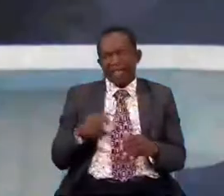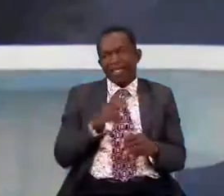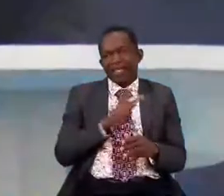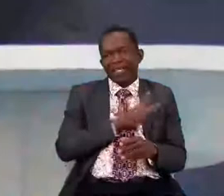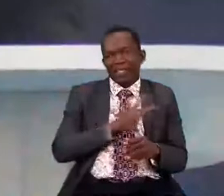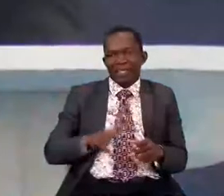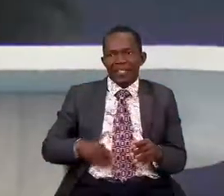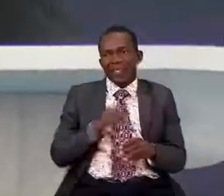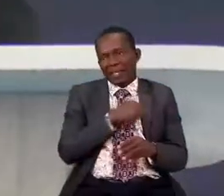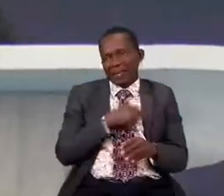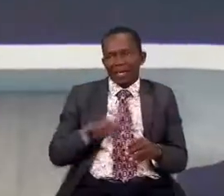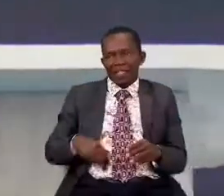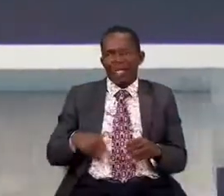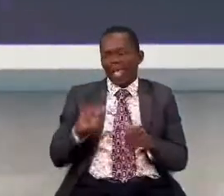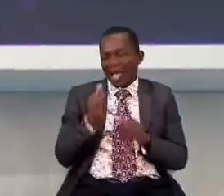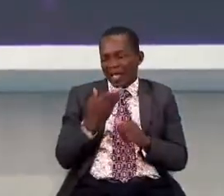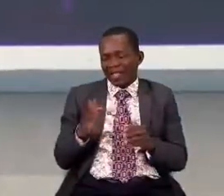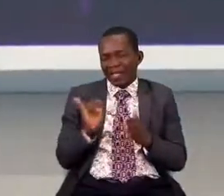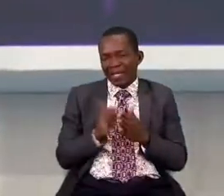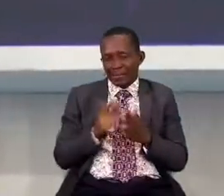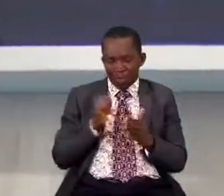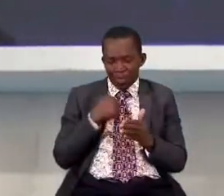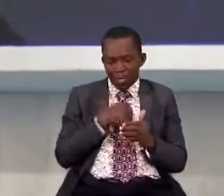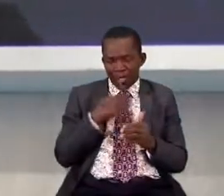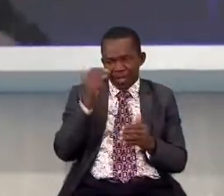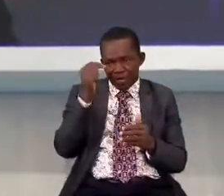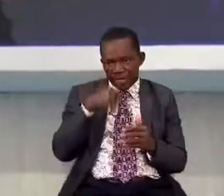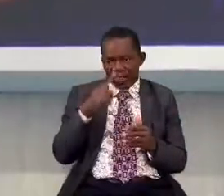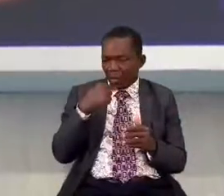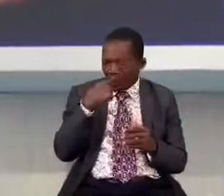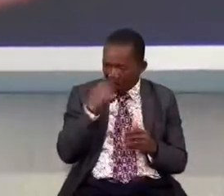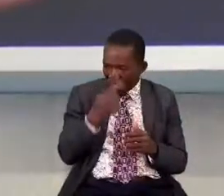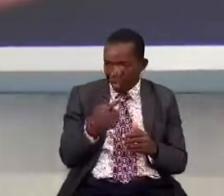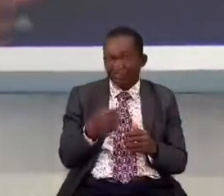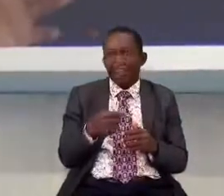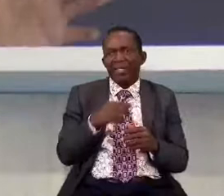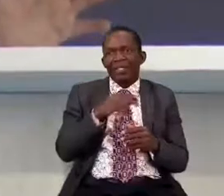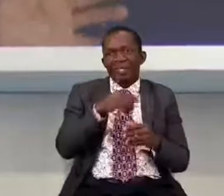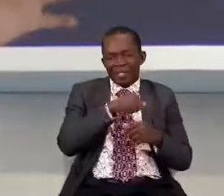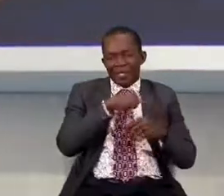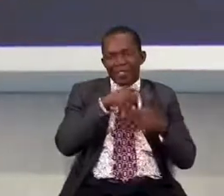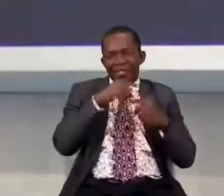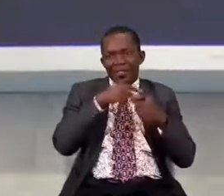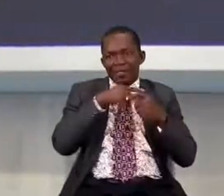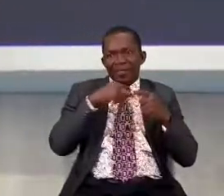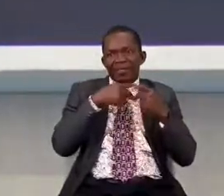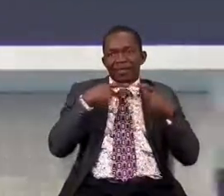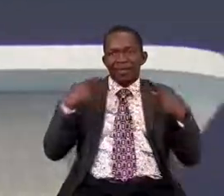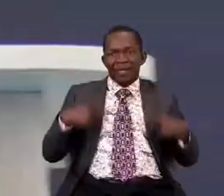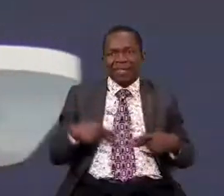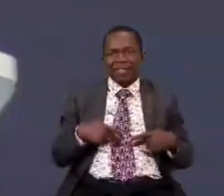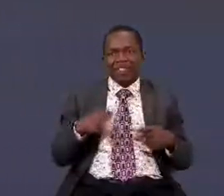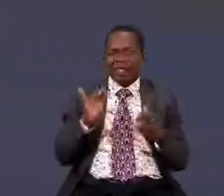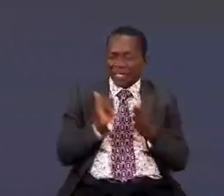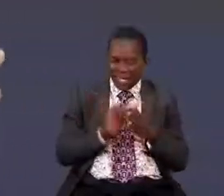ou pas, nous obéirons à Dieu plutôt qu'aux hommes, tout ce dont nous devons avoir. Pour avoir la victoire, le triomphe et